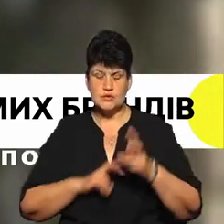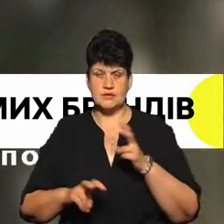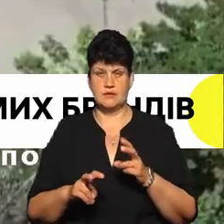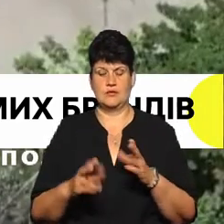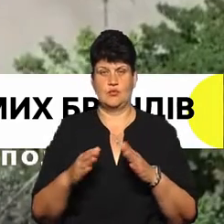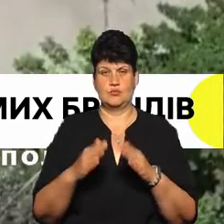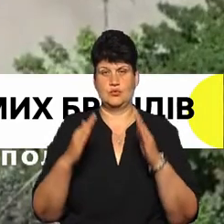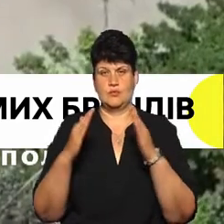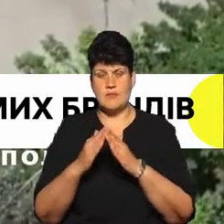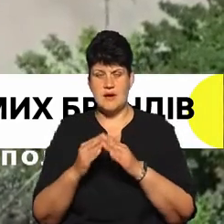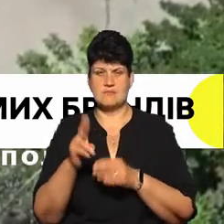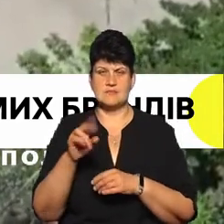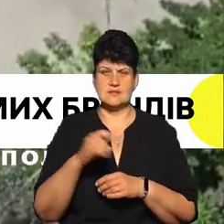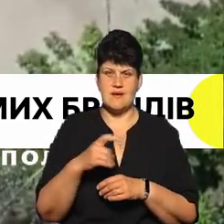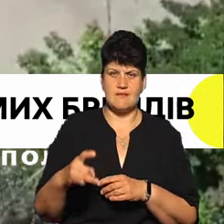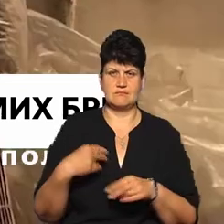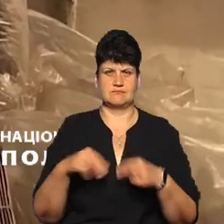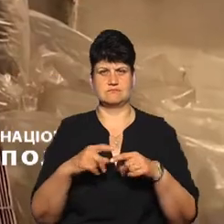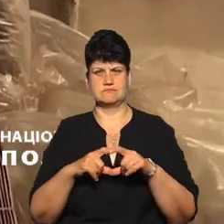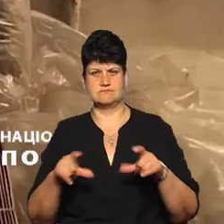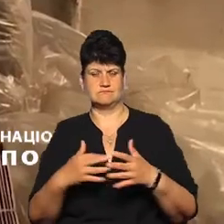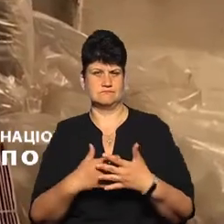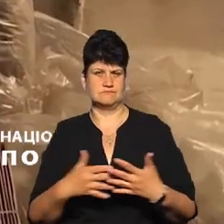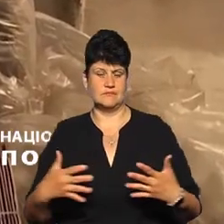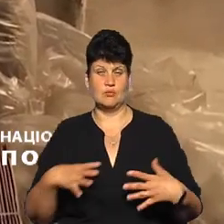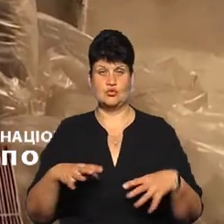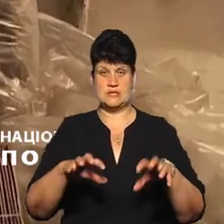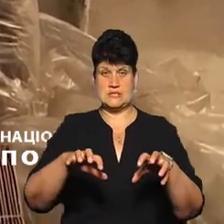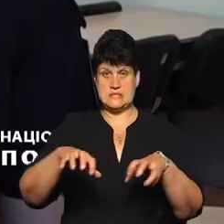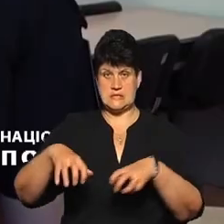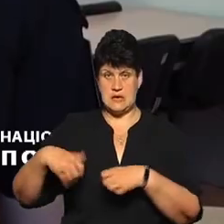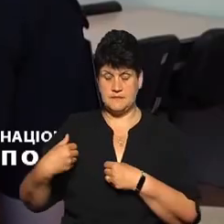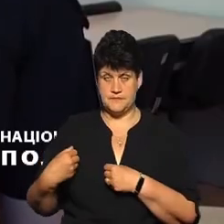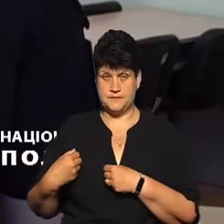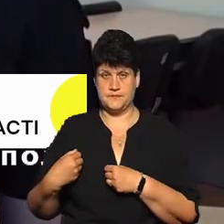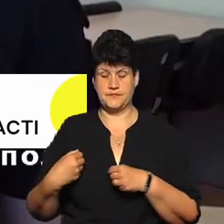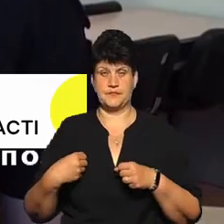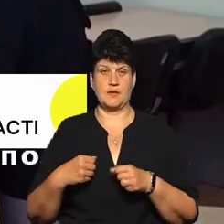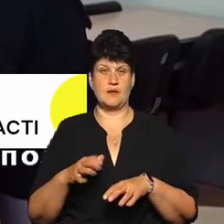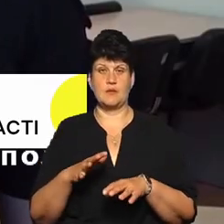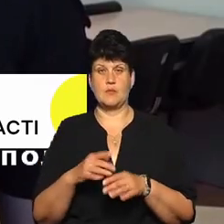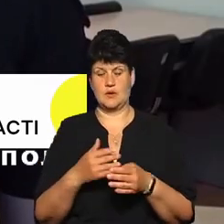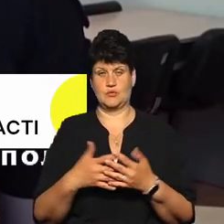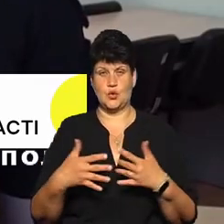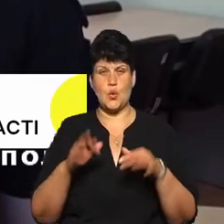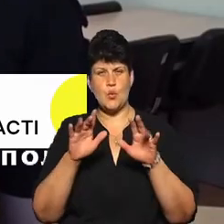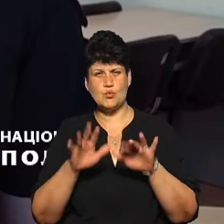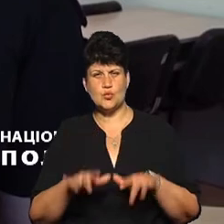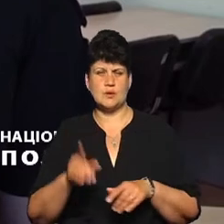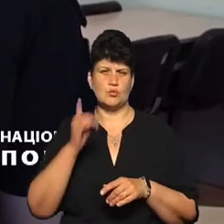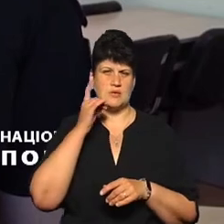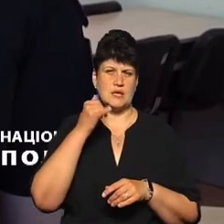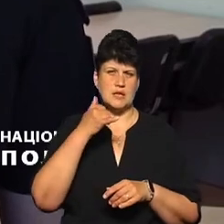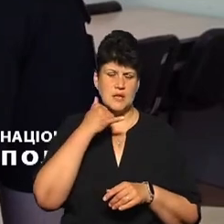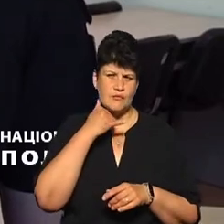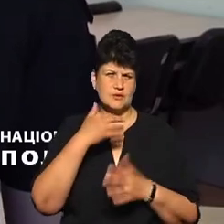цехах та магазинах, розповів Роман Свірський. Було вилучено лінію з виготовлення контрафактної продукції, комп'ютерну техніку, мобільні телефони,